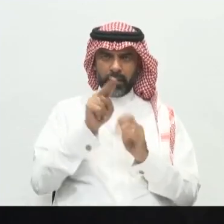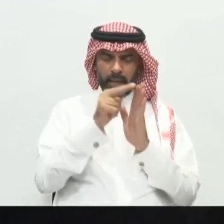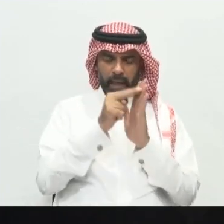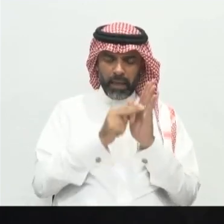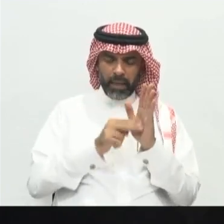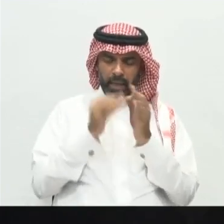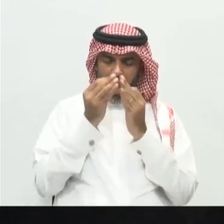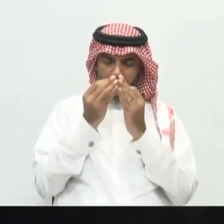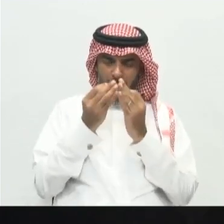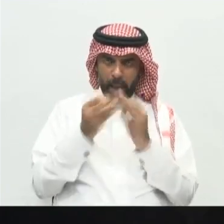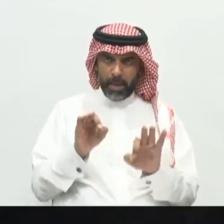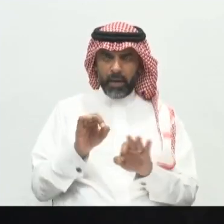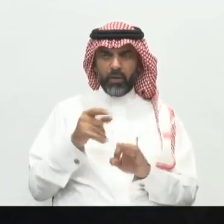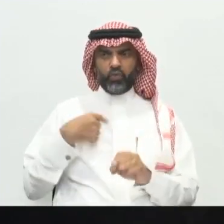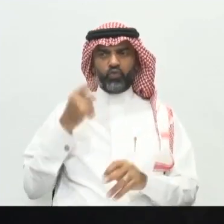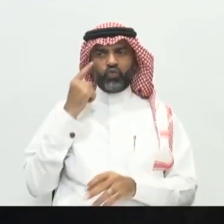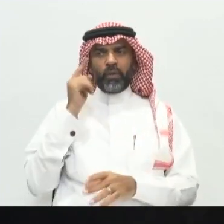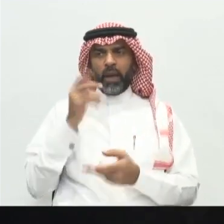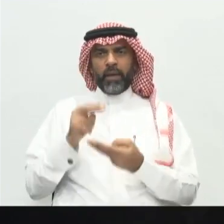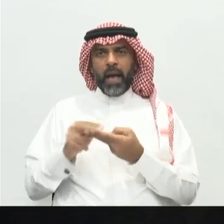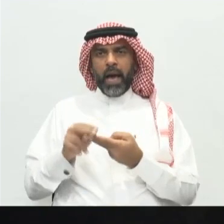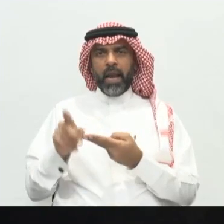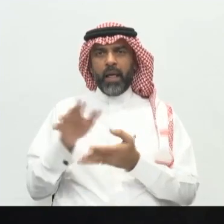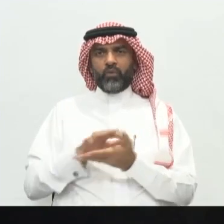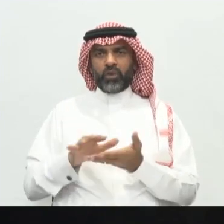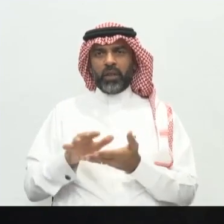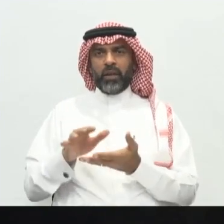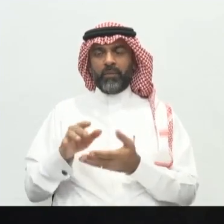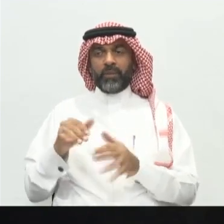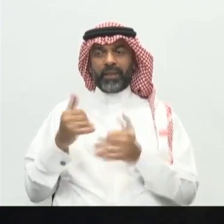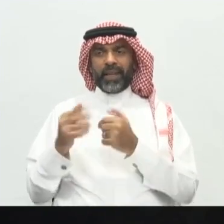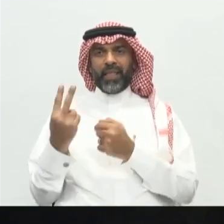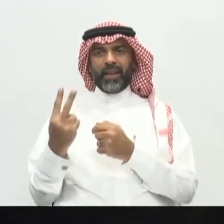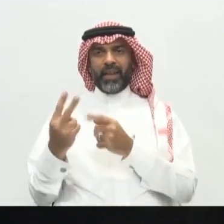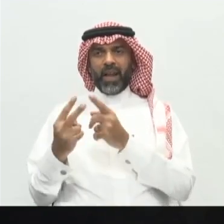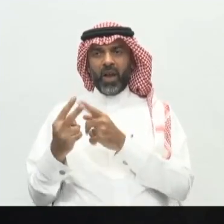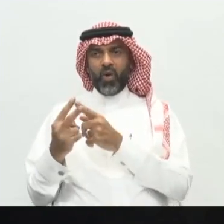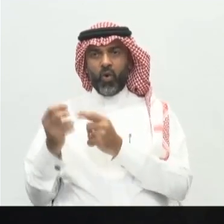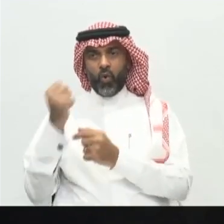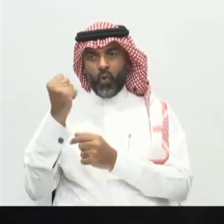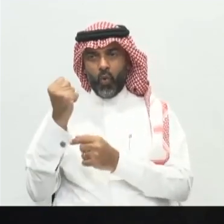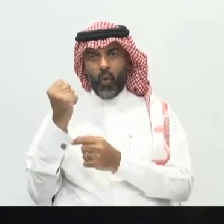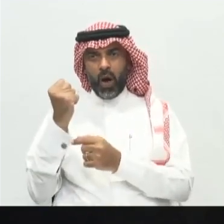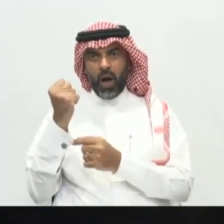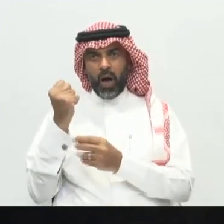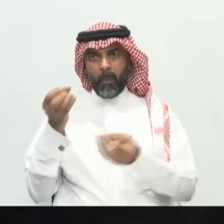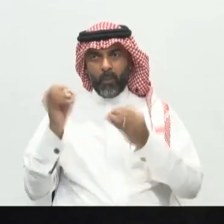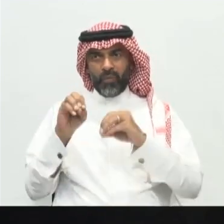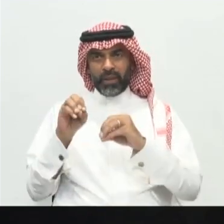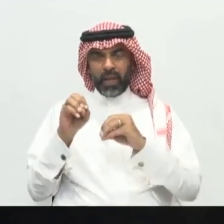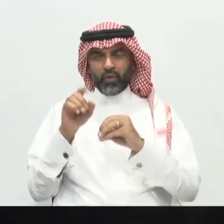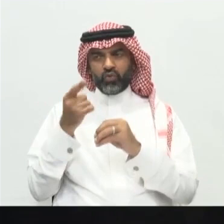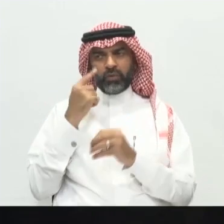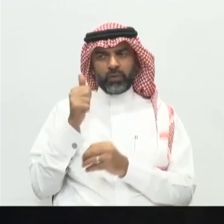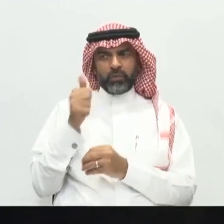توصلنا اليها في حل هذه المشكله باستخدام خوارزميه القوى المفرطه ما هي مزايه وعيوب هذه البرمجيه نقوم في